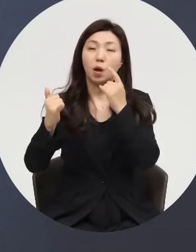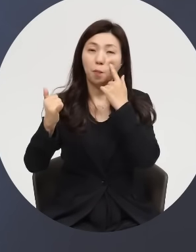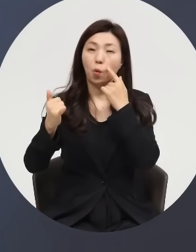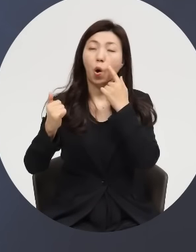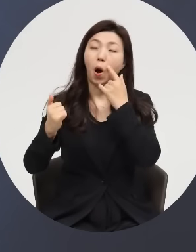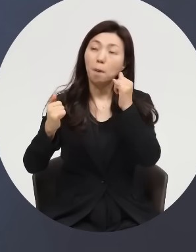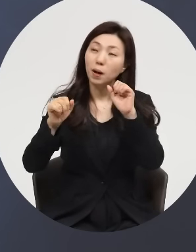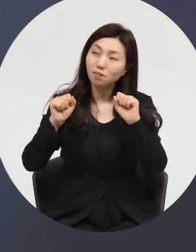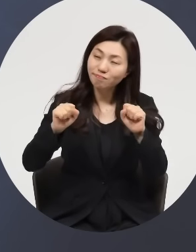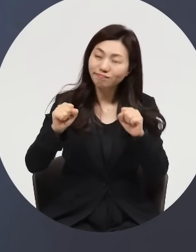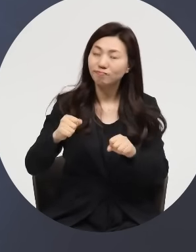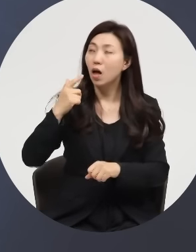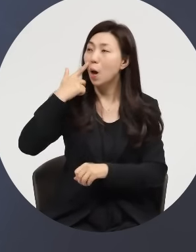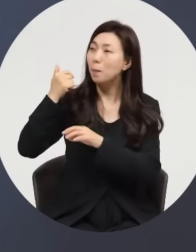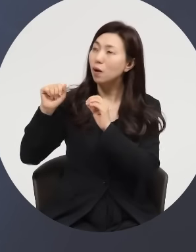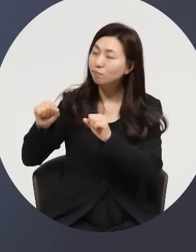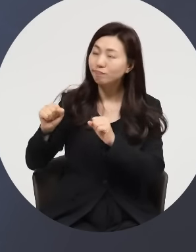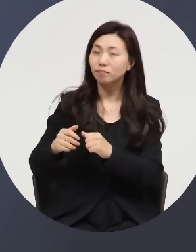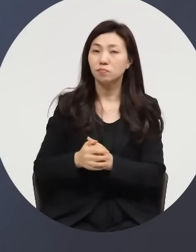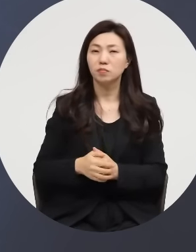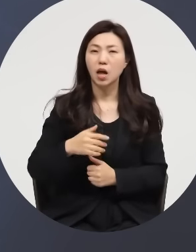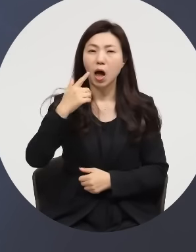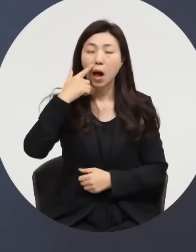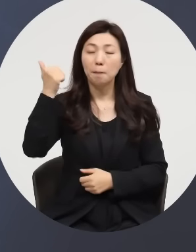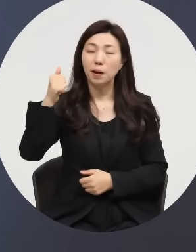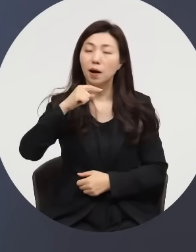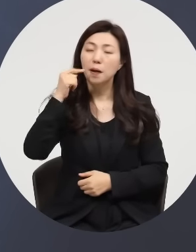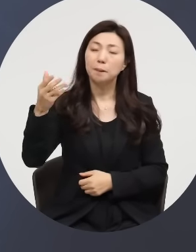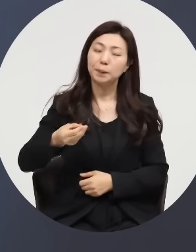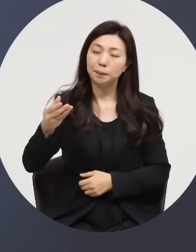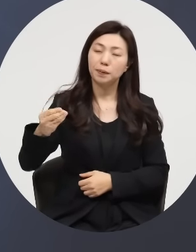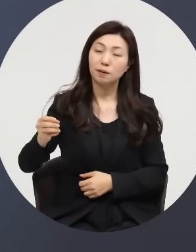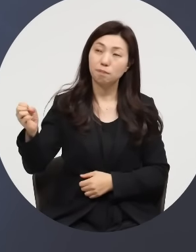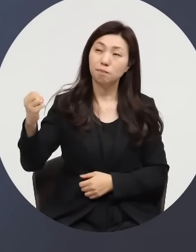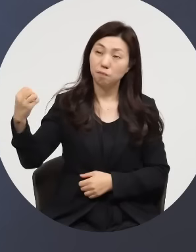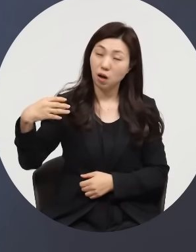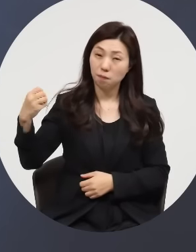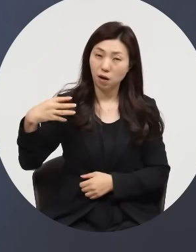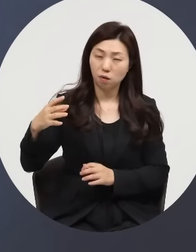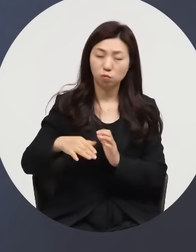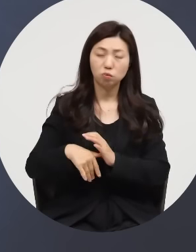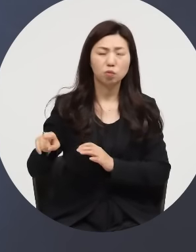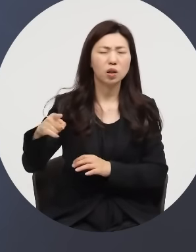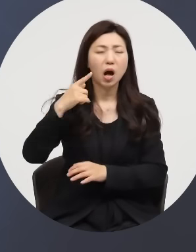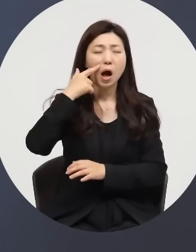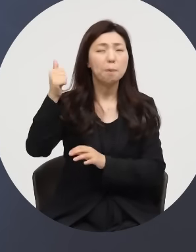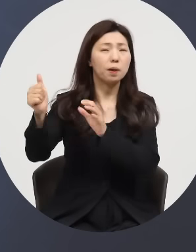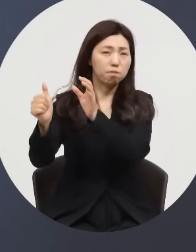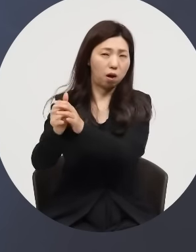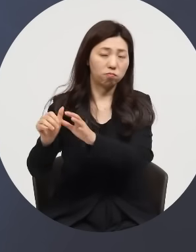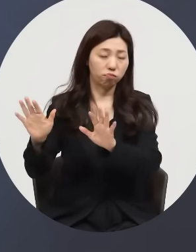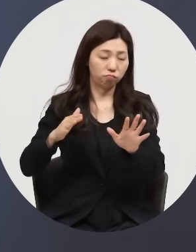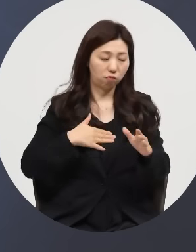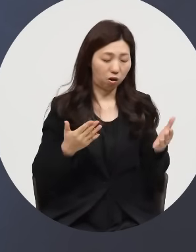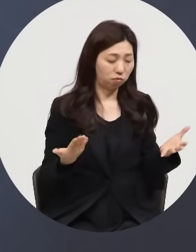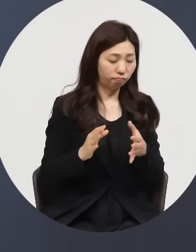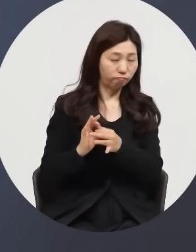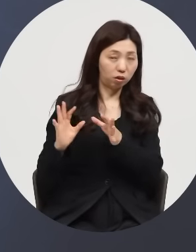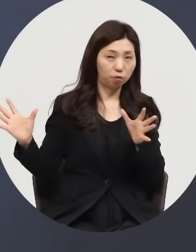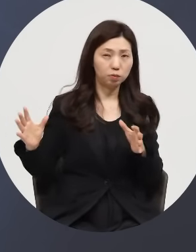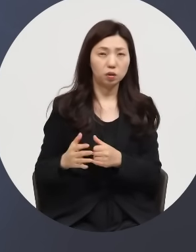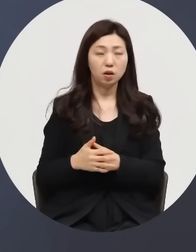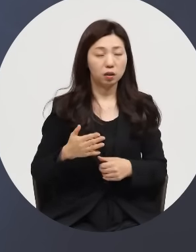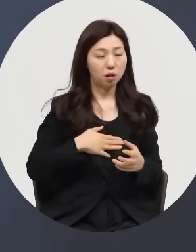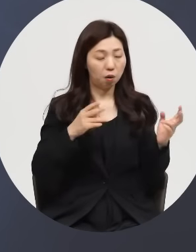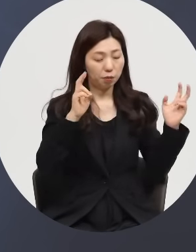대하고 어머니 안녕하세요. 아버지 안녕하세요. 아버지가 뭐 빈 얘기해도 네네 알았어요. 하지 그건 아버지 일이지 내 일 아니에요. 나는